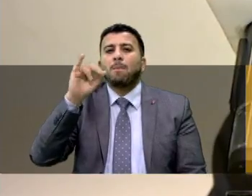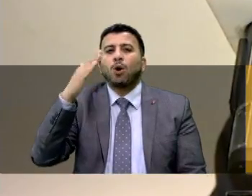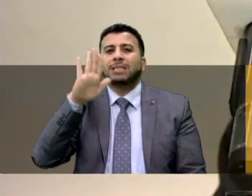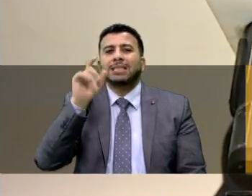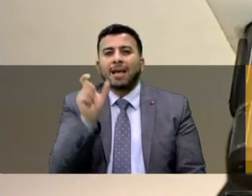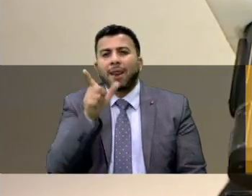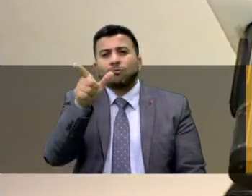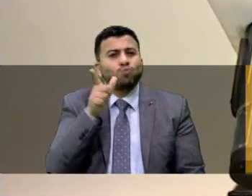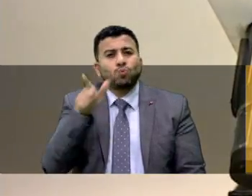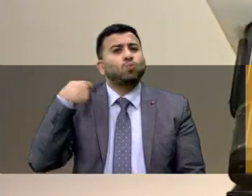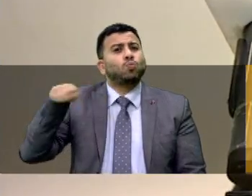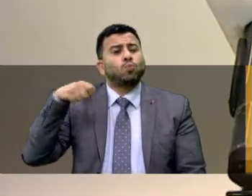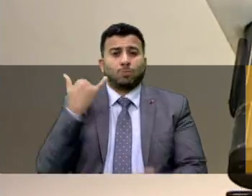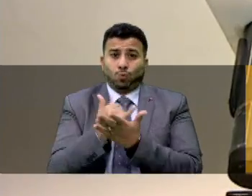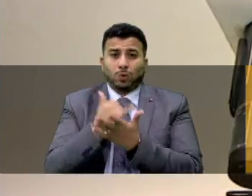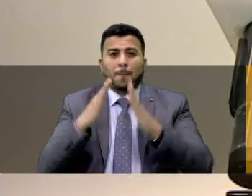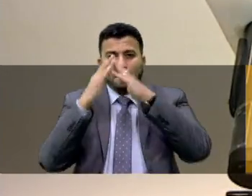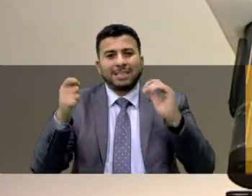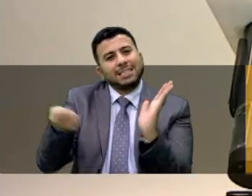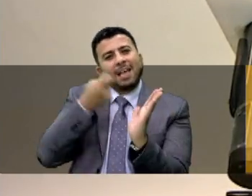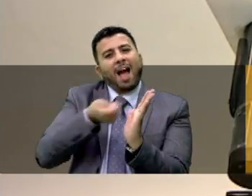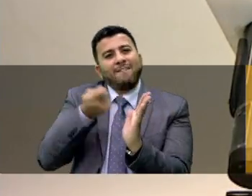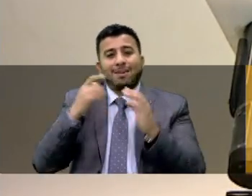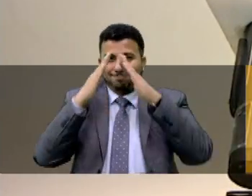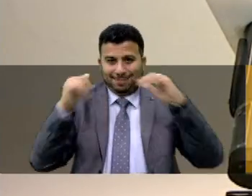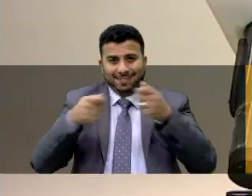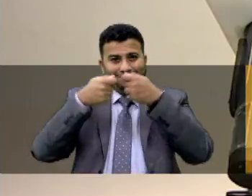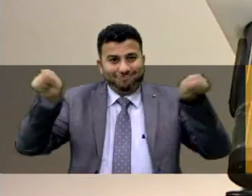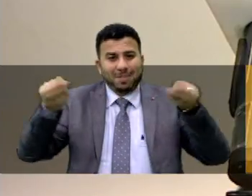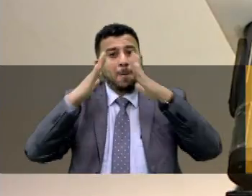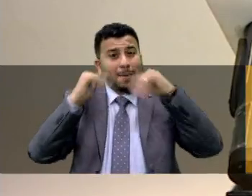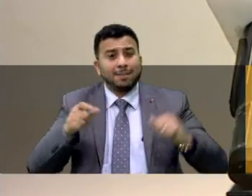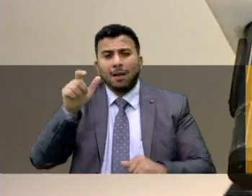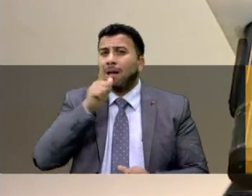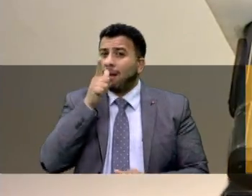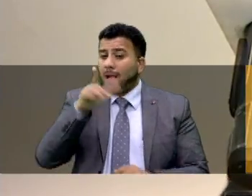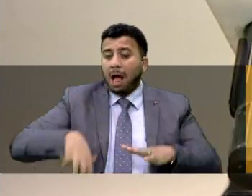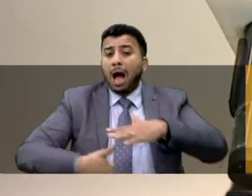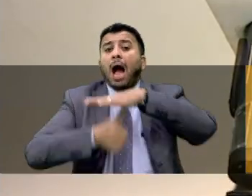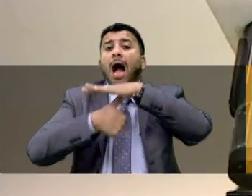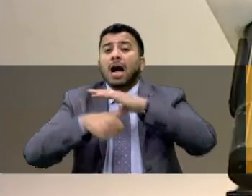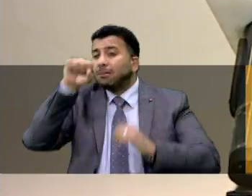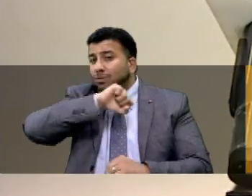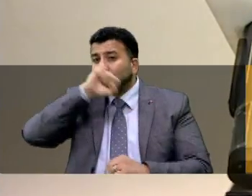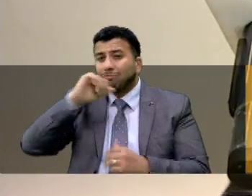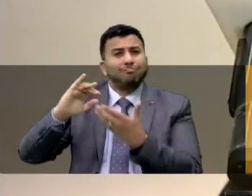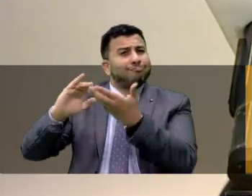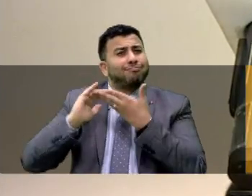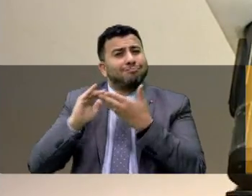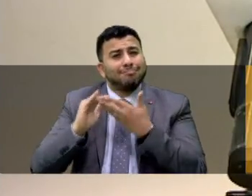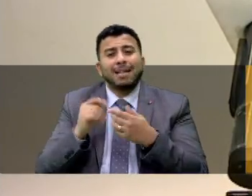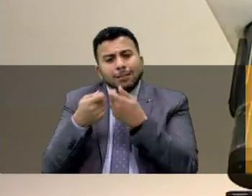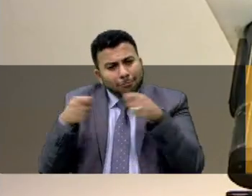الصحفيين المصريين كلمة أكد فيها إن عطاء صاحب السمو حاكم الشارقة لا يتوقف في مختلف